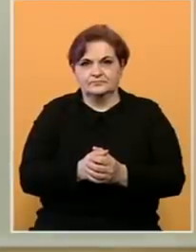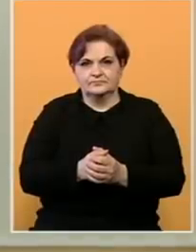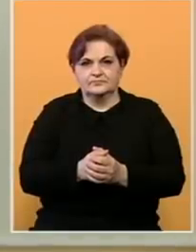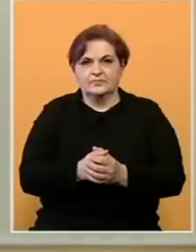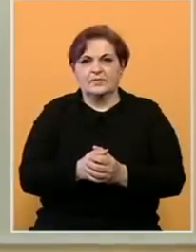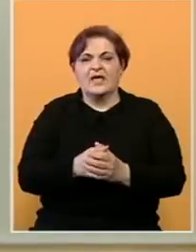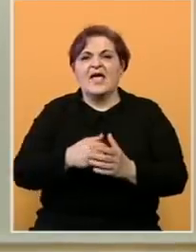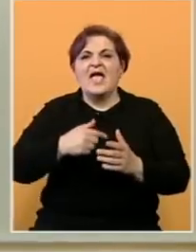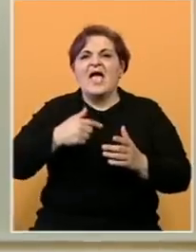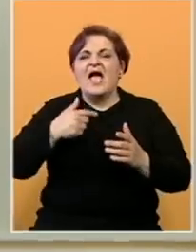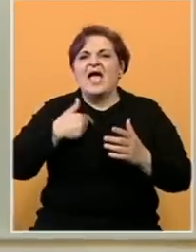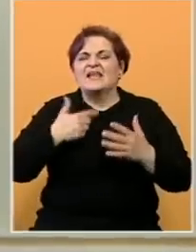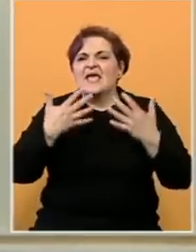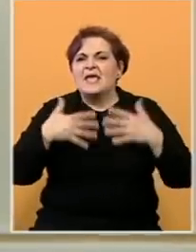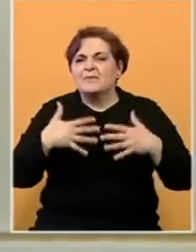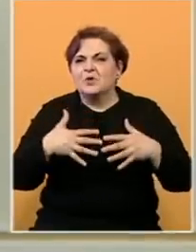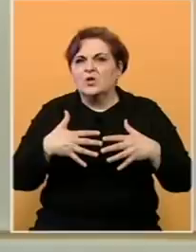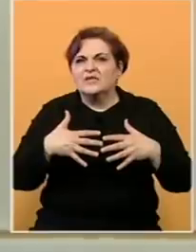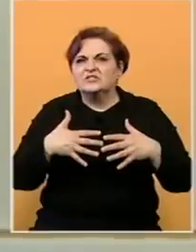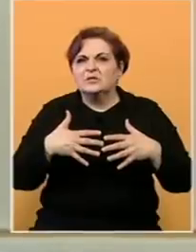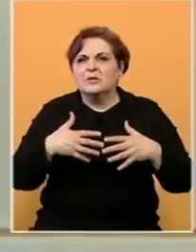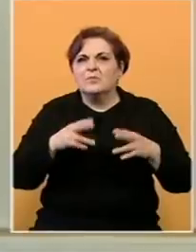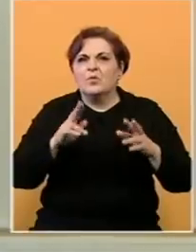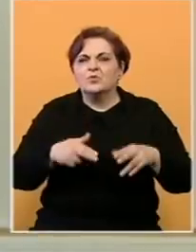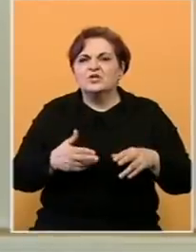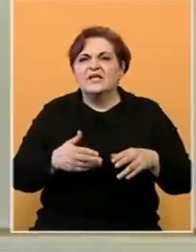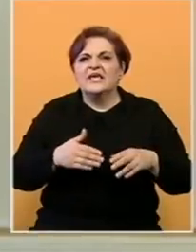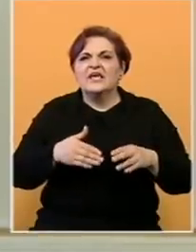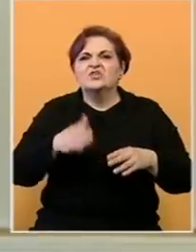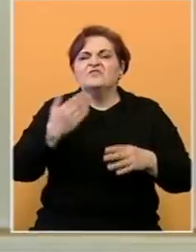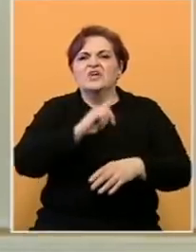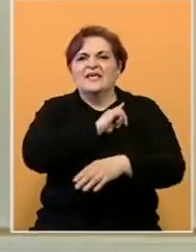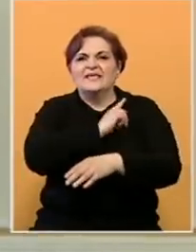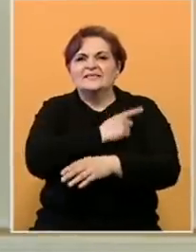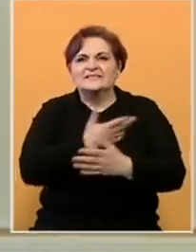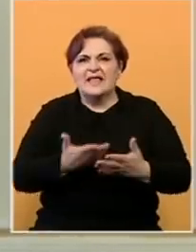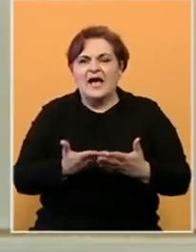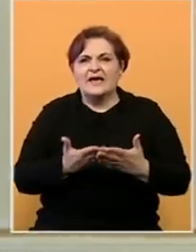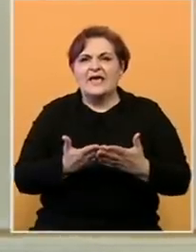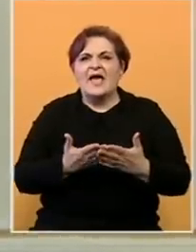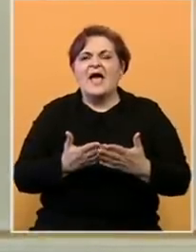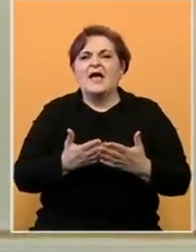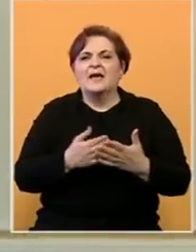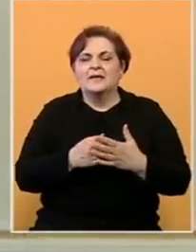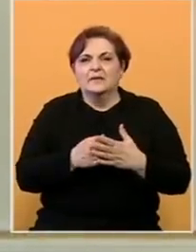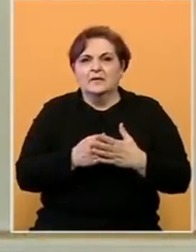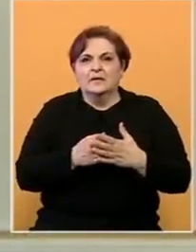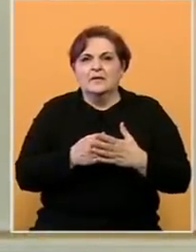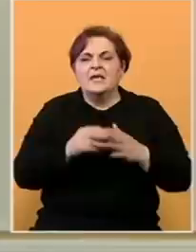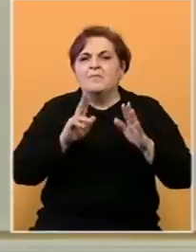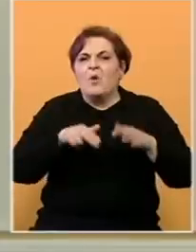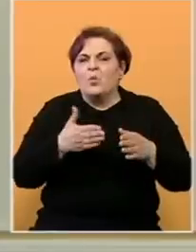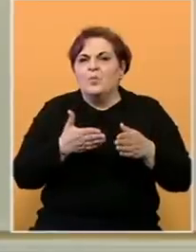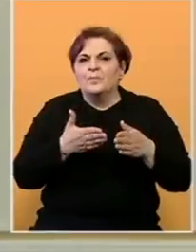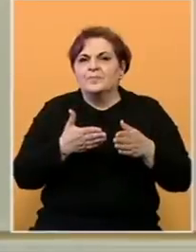Uvjeravam vas da će postrojenje Natanz u skoroj budućnosti krenuti sa još više snage. Izraelci se veoma varaju ako misle da nas mogu spriječiti